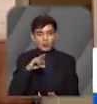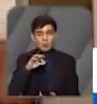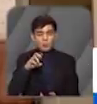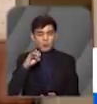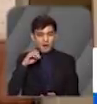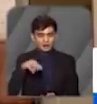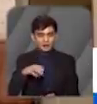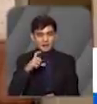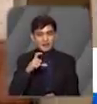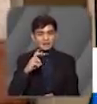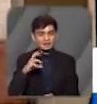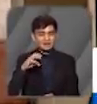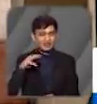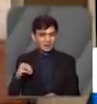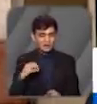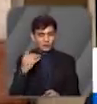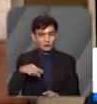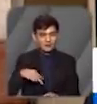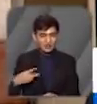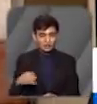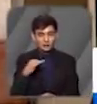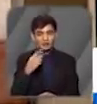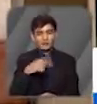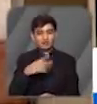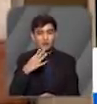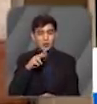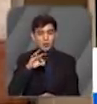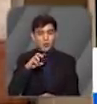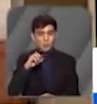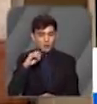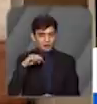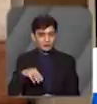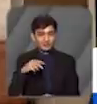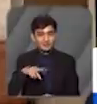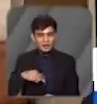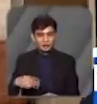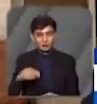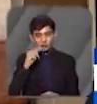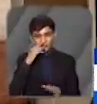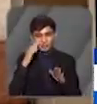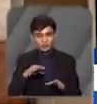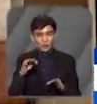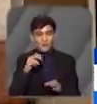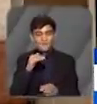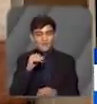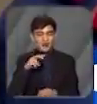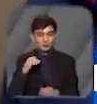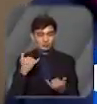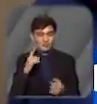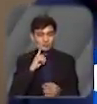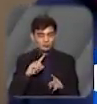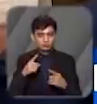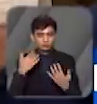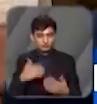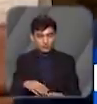директоры және 24 ломбардтың директорлары Шымкент филиалдарын қазір таңда қамауға алынды.